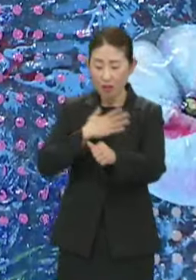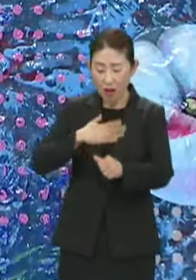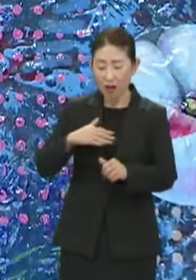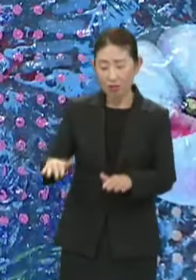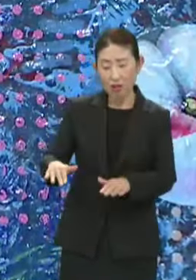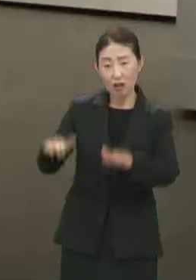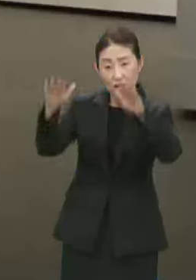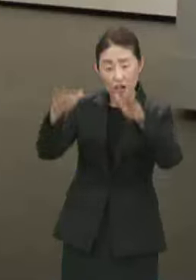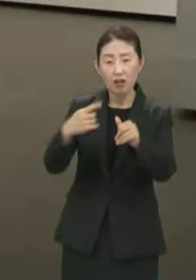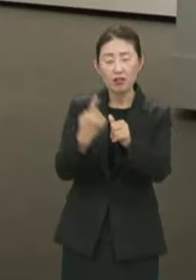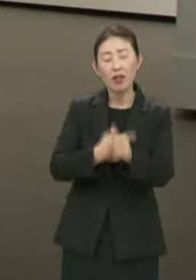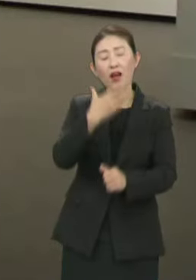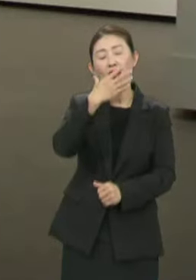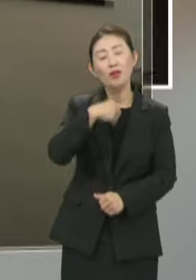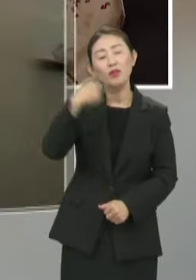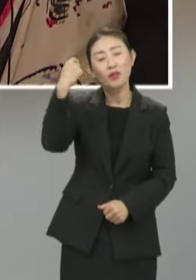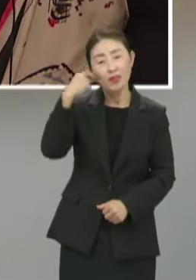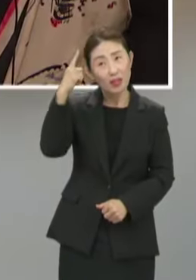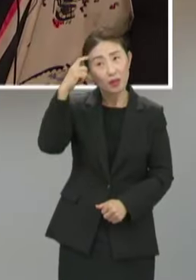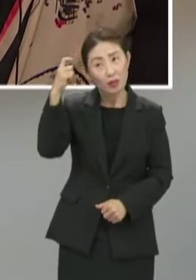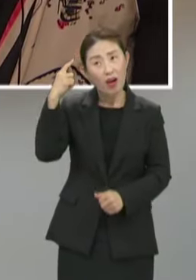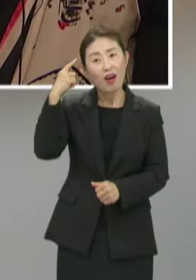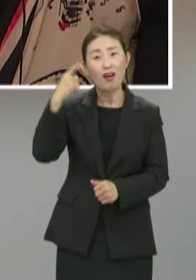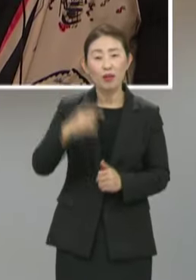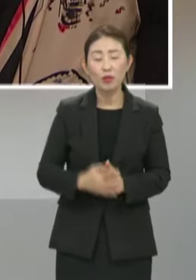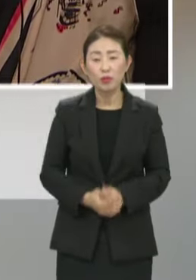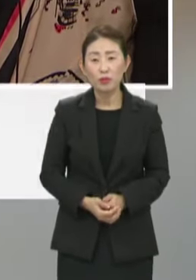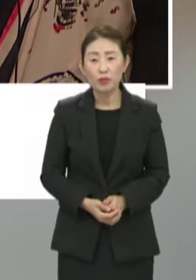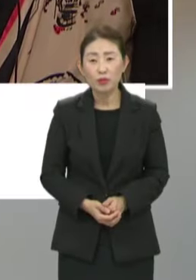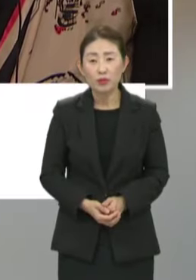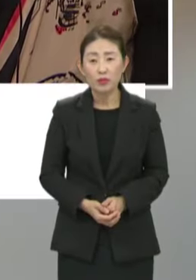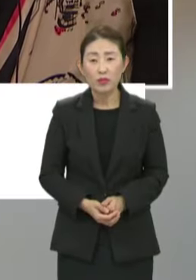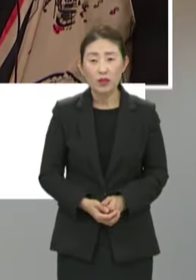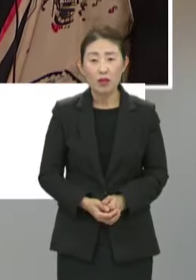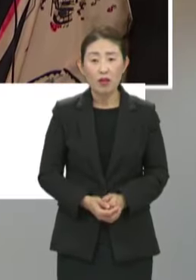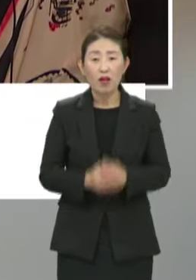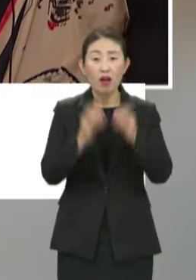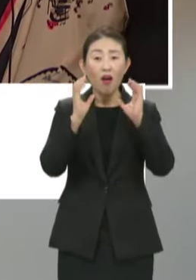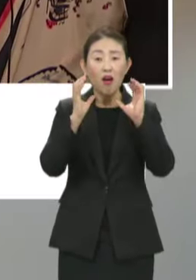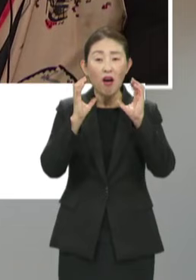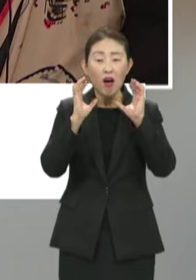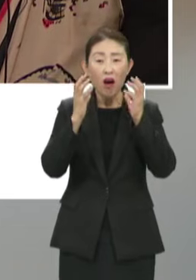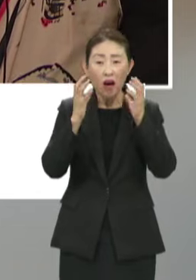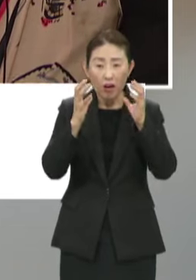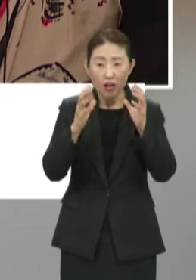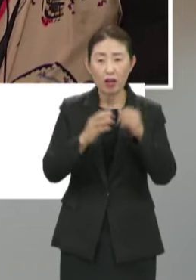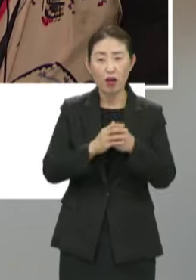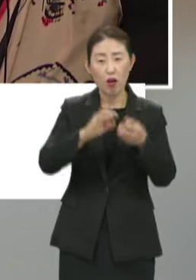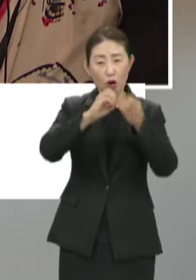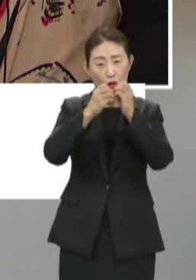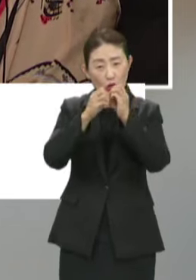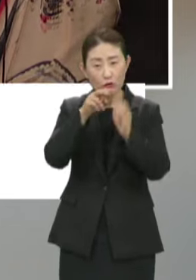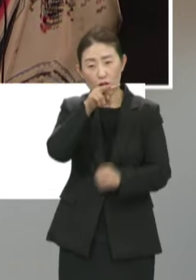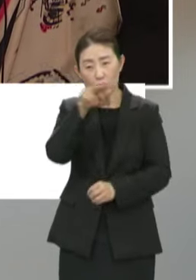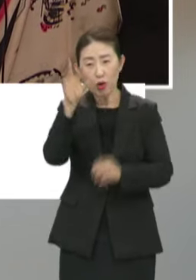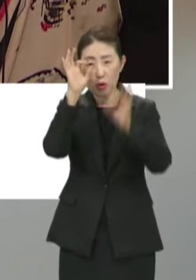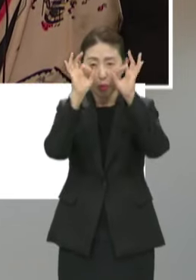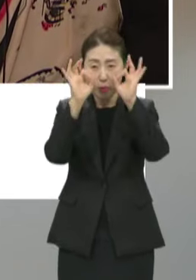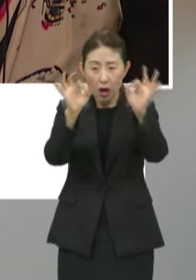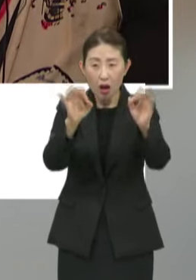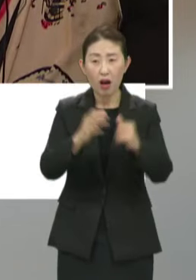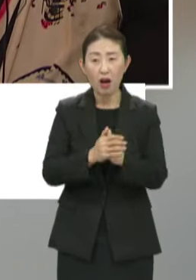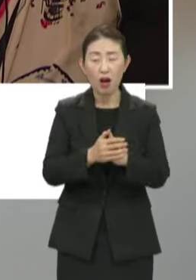행복한 추억들을 떠올리게 합니다. 어린아이의 엉뚱한 시선으로 바라본 그런 초현실주의 작품들이